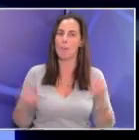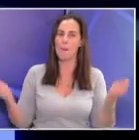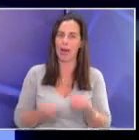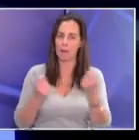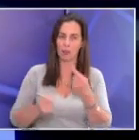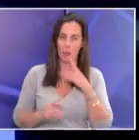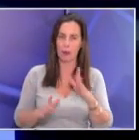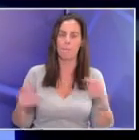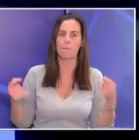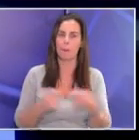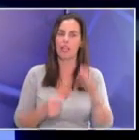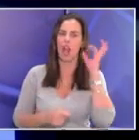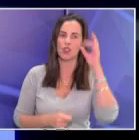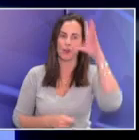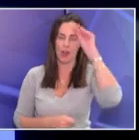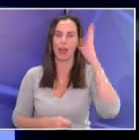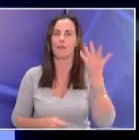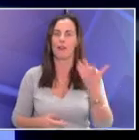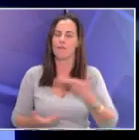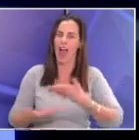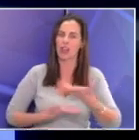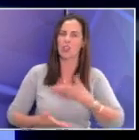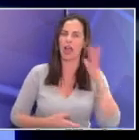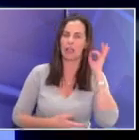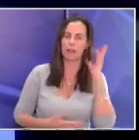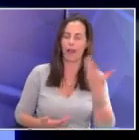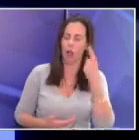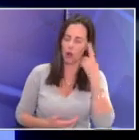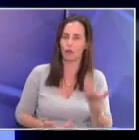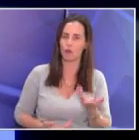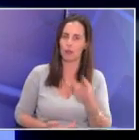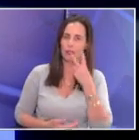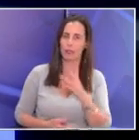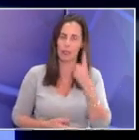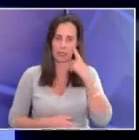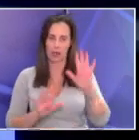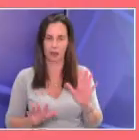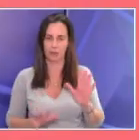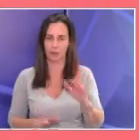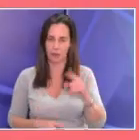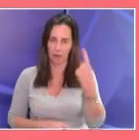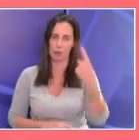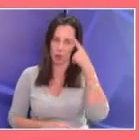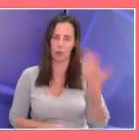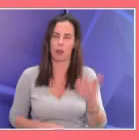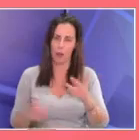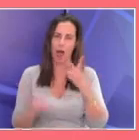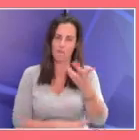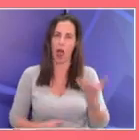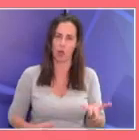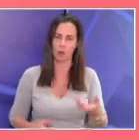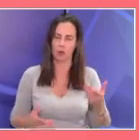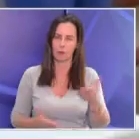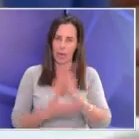ואני מדבר כרגע מבחינת נשים גברים והגישה לנשים, ואיך חשבו והסתכלו עליכם. תשמע, אתה בעצמך יודע מה עברנו עם